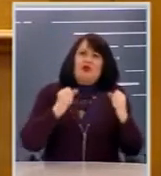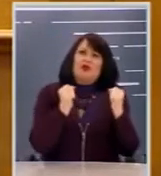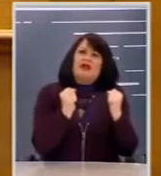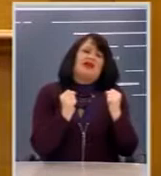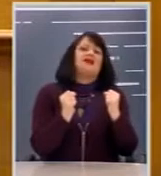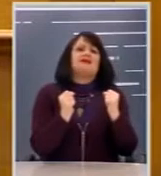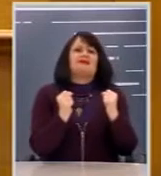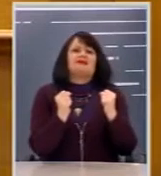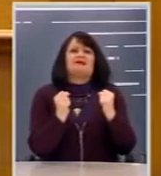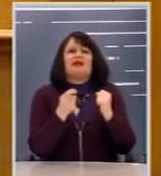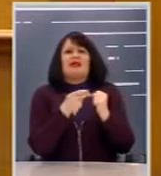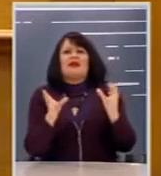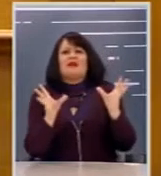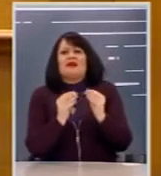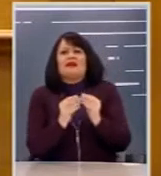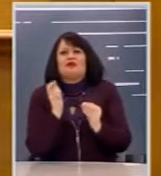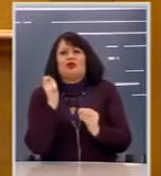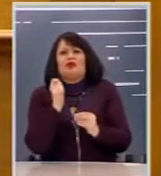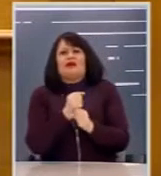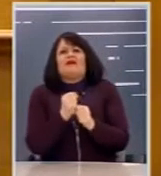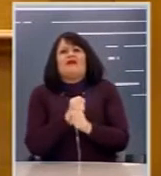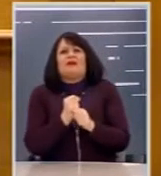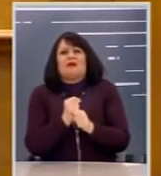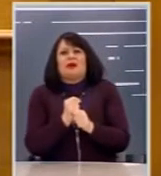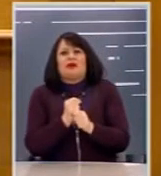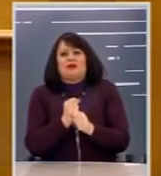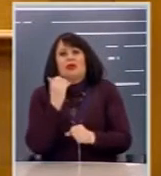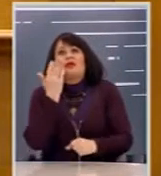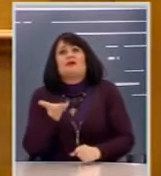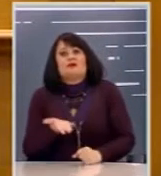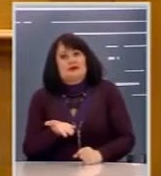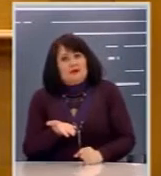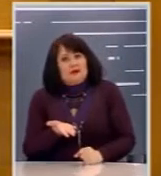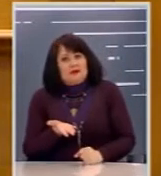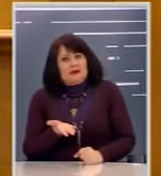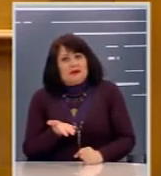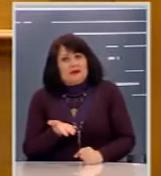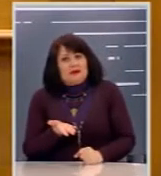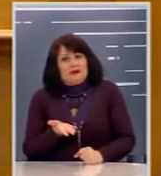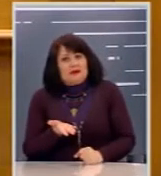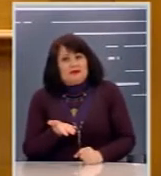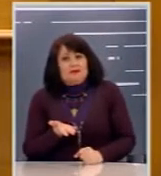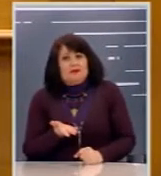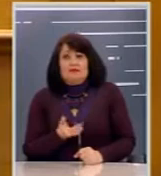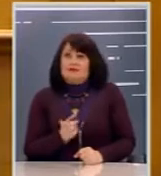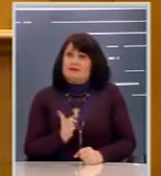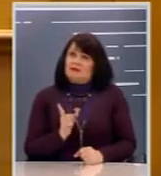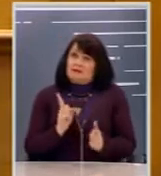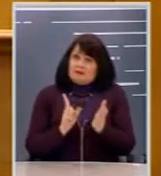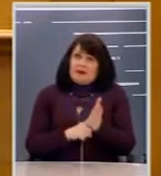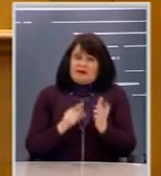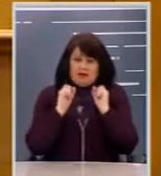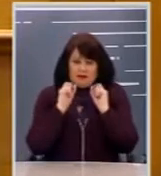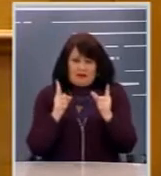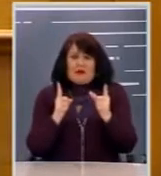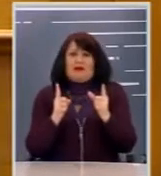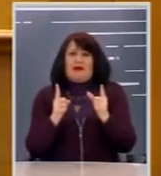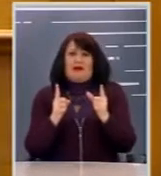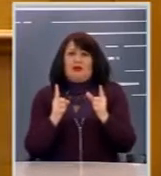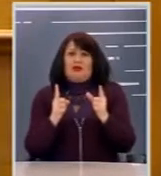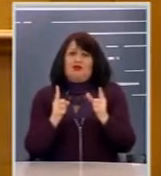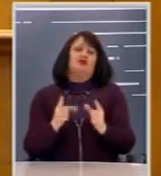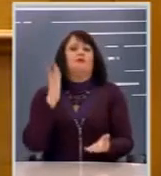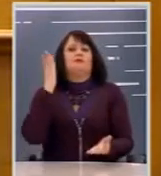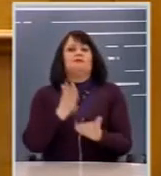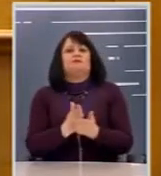θέματα φαρμακευτικής πολιτικής. Το αμφισβητείτε? Δεν πρέπει να μπει επιτέλους μια